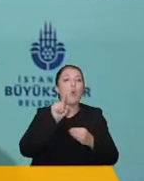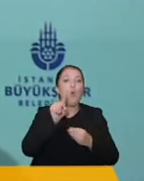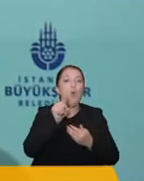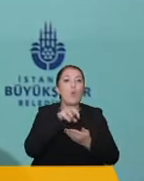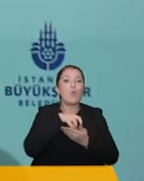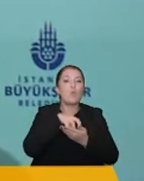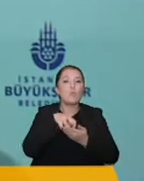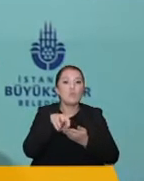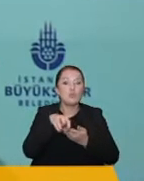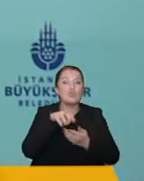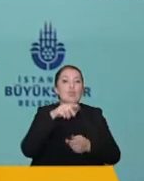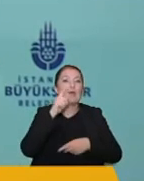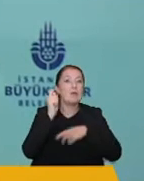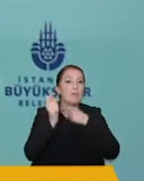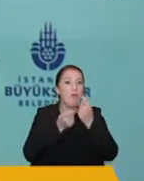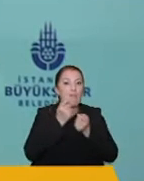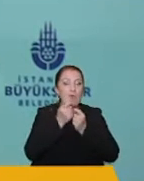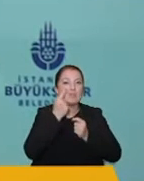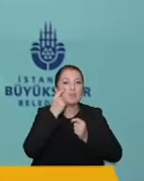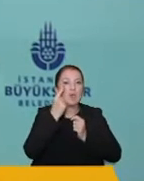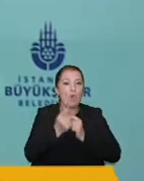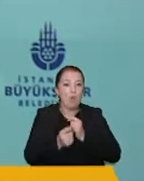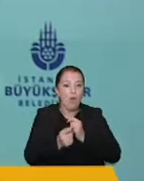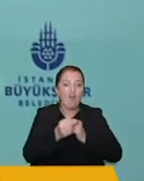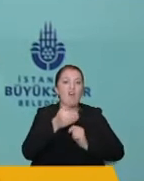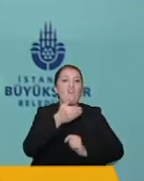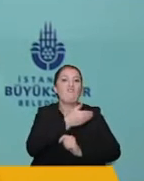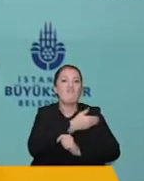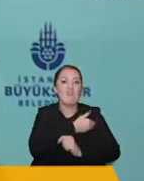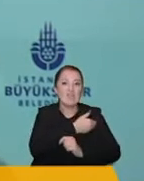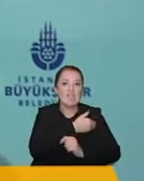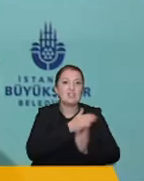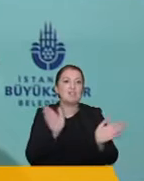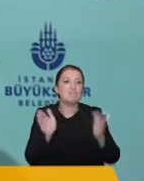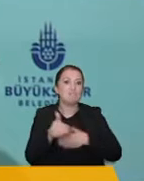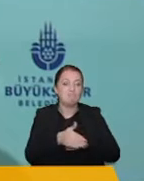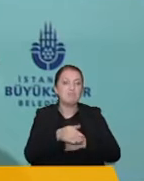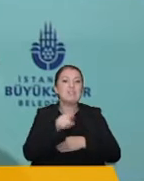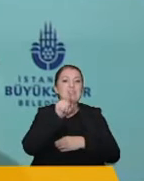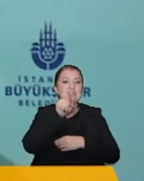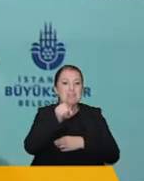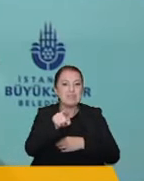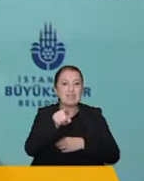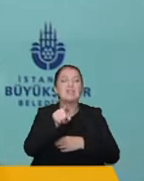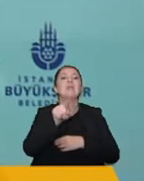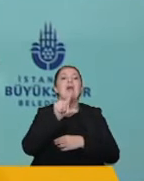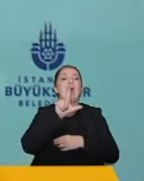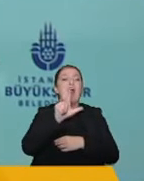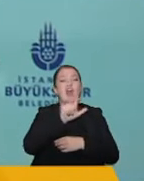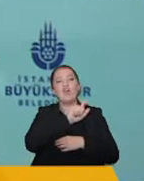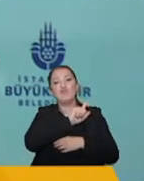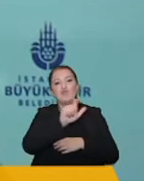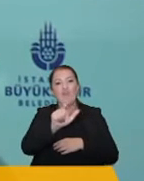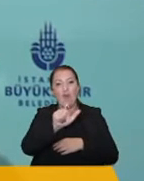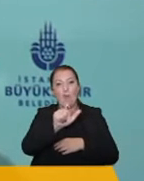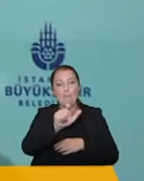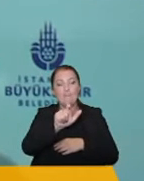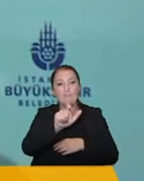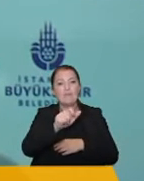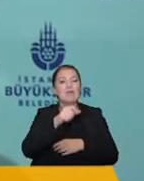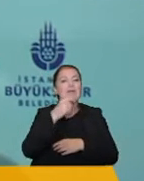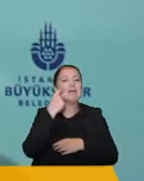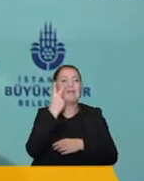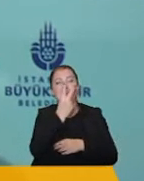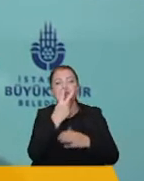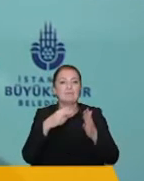bütçe performansınıza göre vatandaş sandıkta size gereken cevabı iki